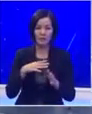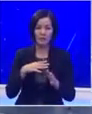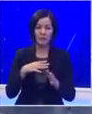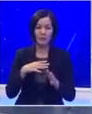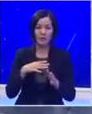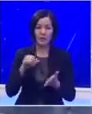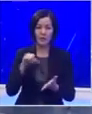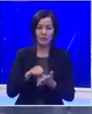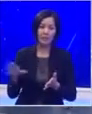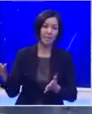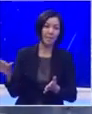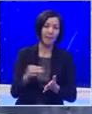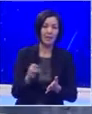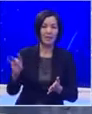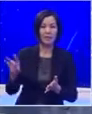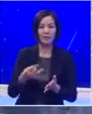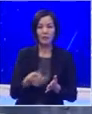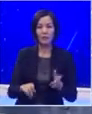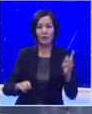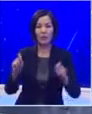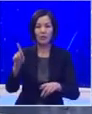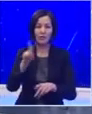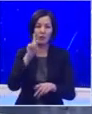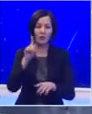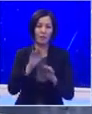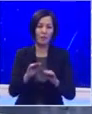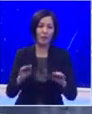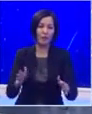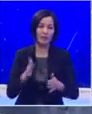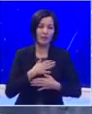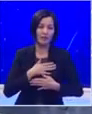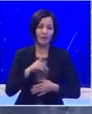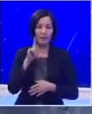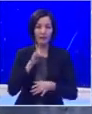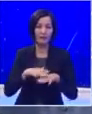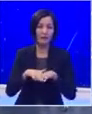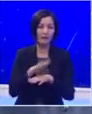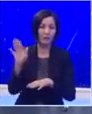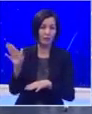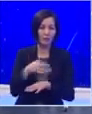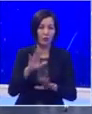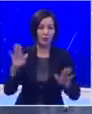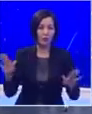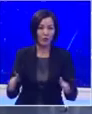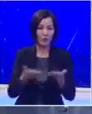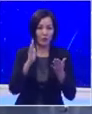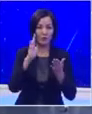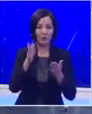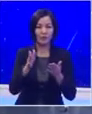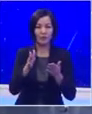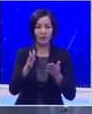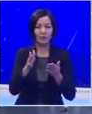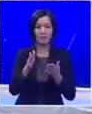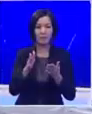келген бүкіл республика бойынша келген жасөспірім балалар біздің қазақ елінің туын олимпиадада жоғарғы деңгейде көтеруге